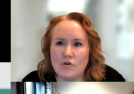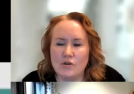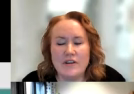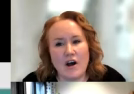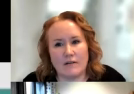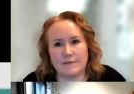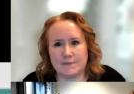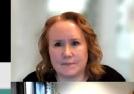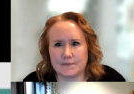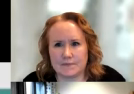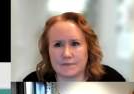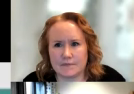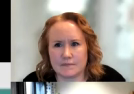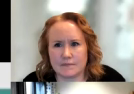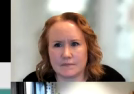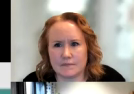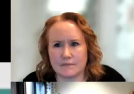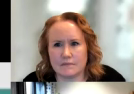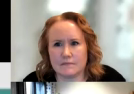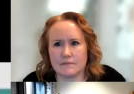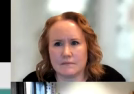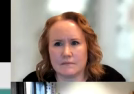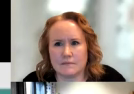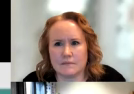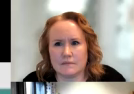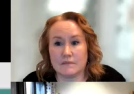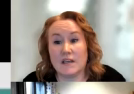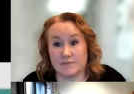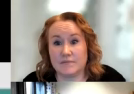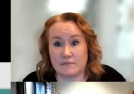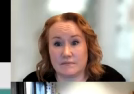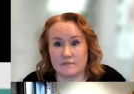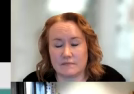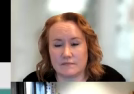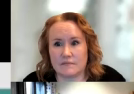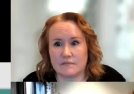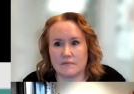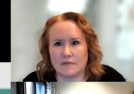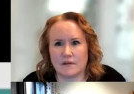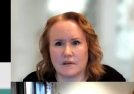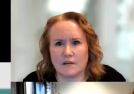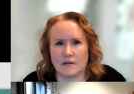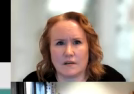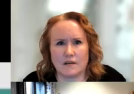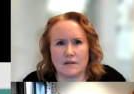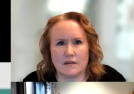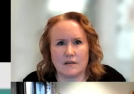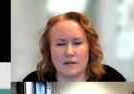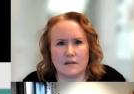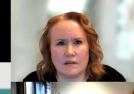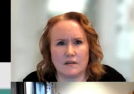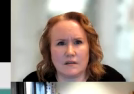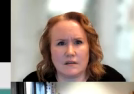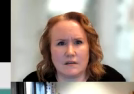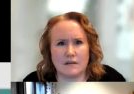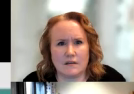og PIN-kode da? Nei, det klarer ikke jeg å svare på nå dessverre, men vi skal notere oss akkurat det spørsmålet der, og vi skal sørge for at